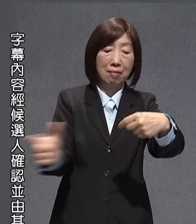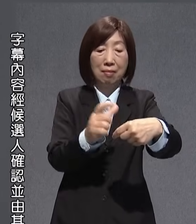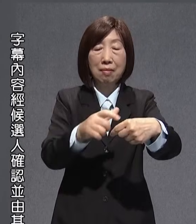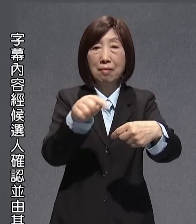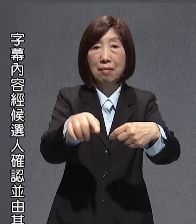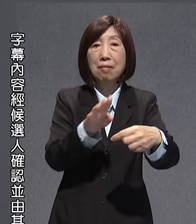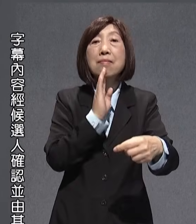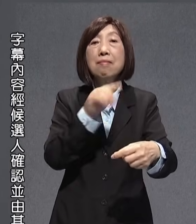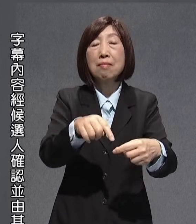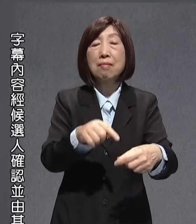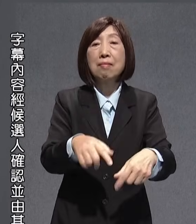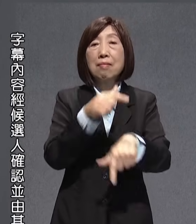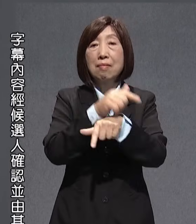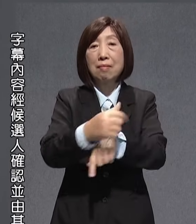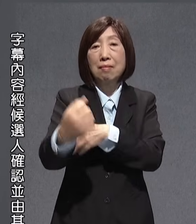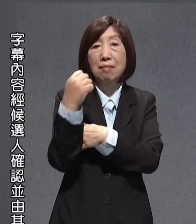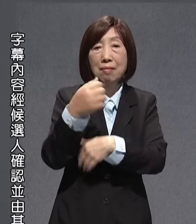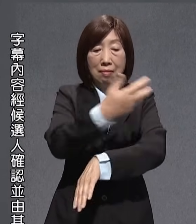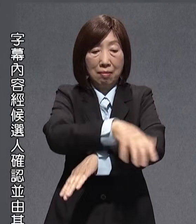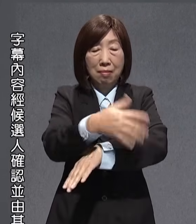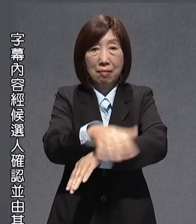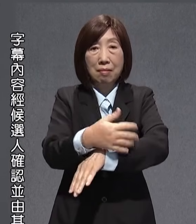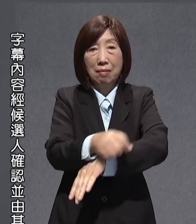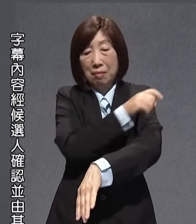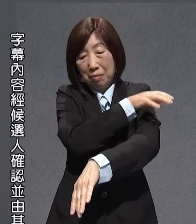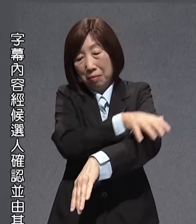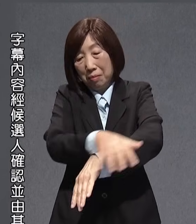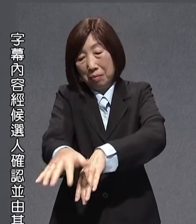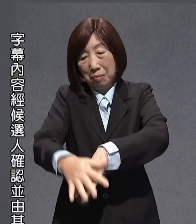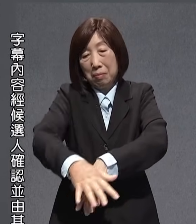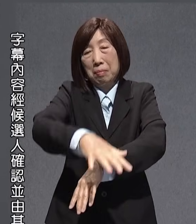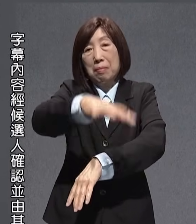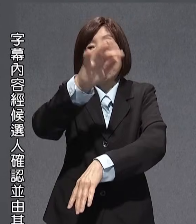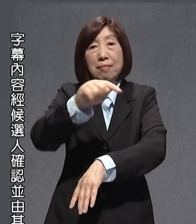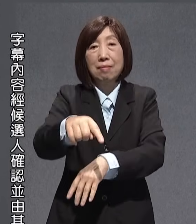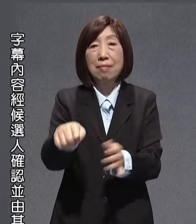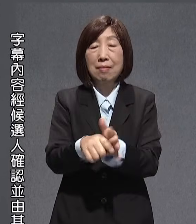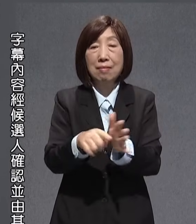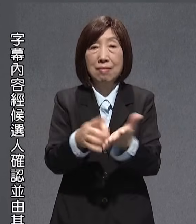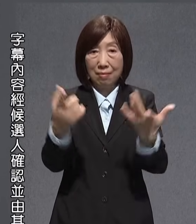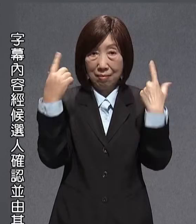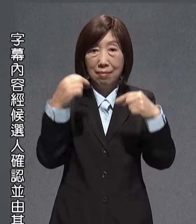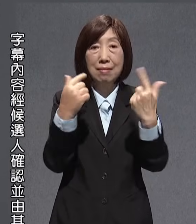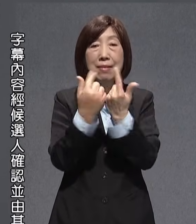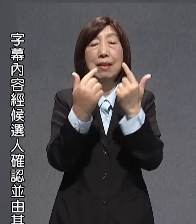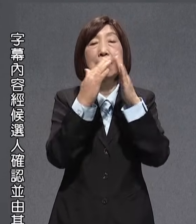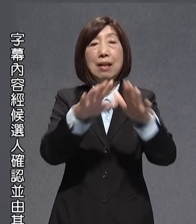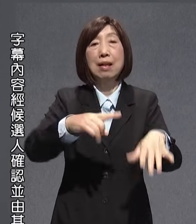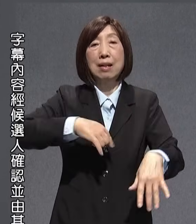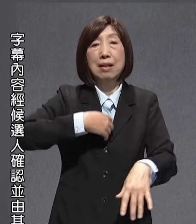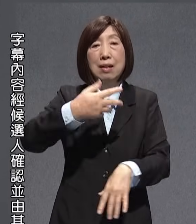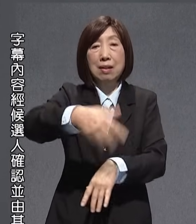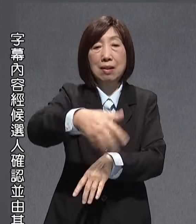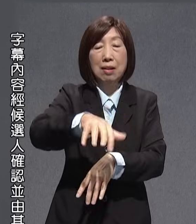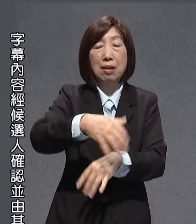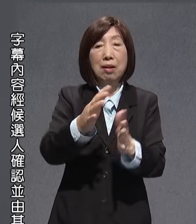因为南势溪的水浊度大幅上升，这超过当时我们台北市自来水处的处理能力，而最后